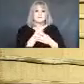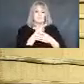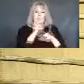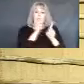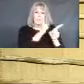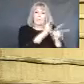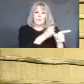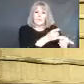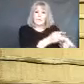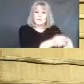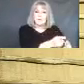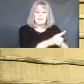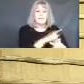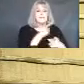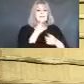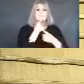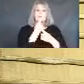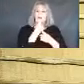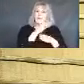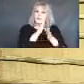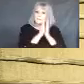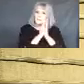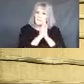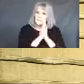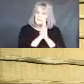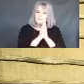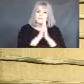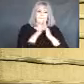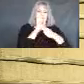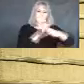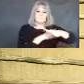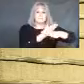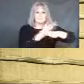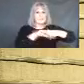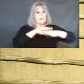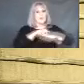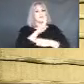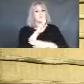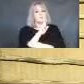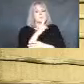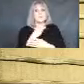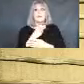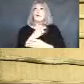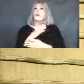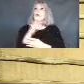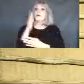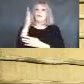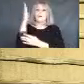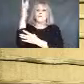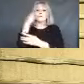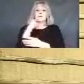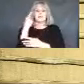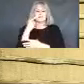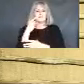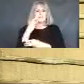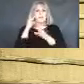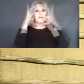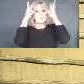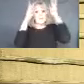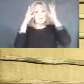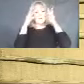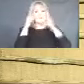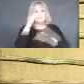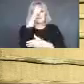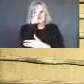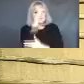Psalm 2. Psalm 2 is die psalm wat God sê, ek het my koning gesalf op my heilige berg, ek het vir